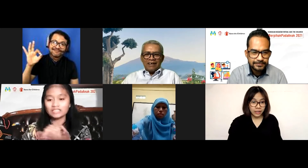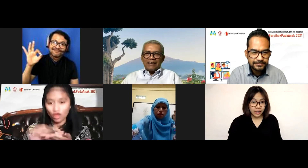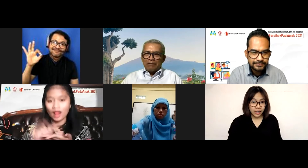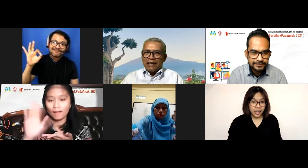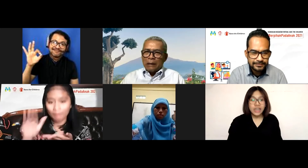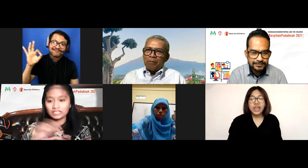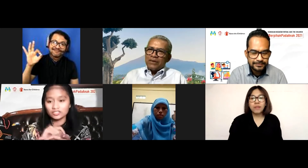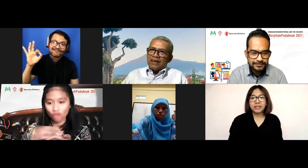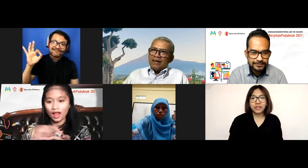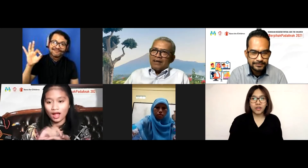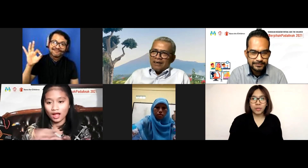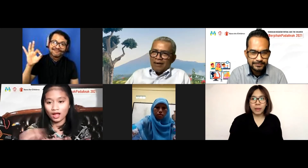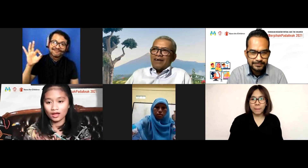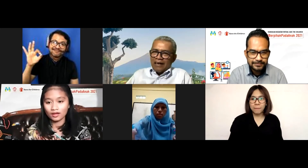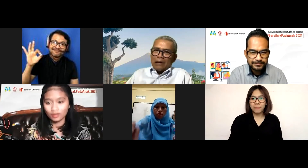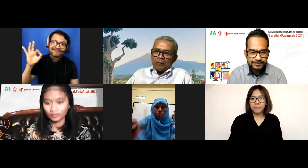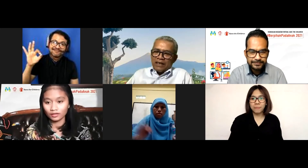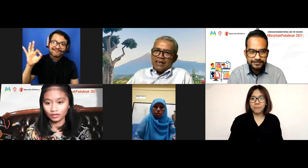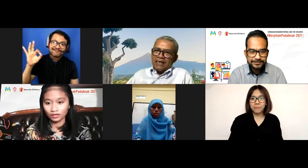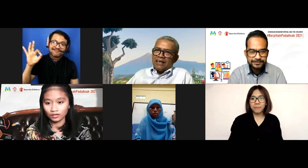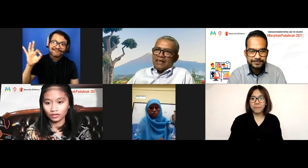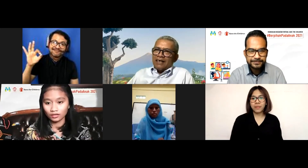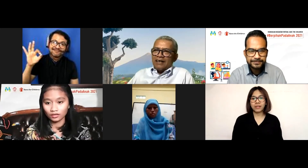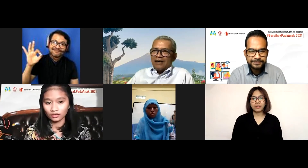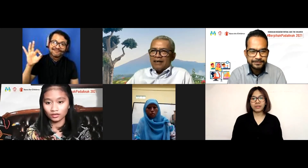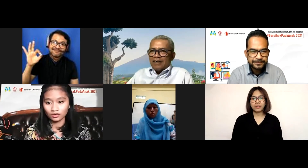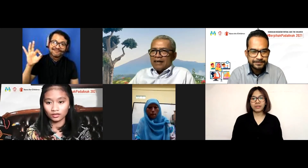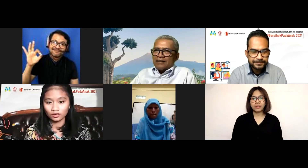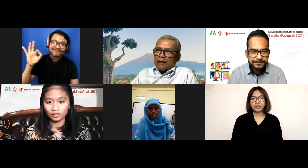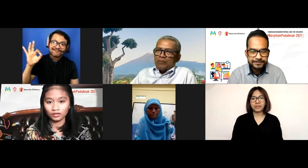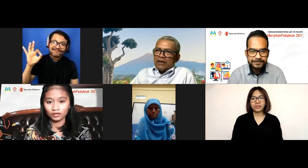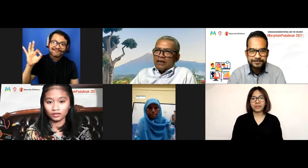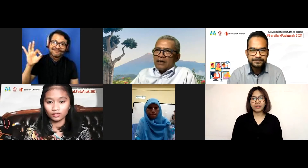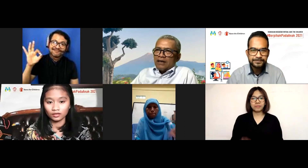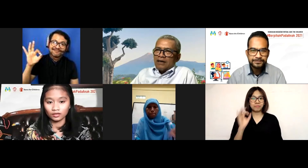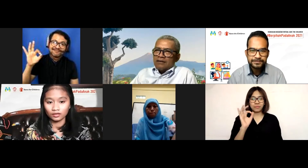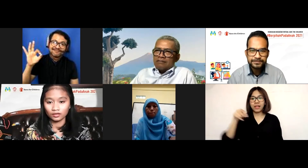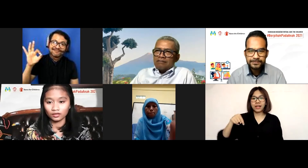Oke. Jadi begini. Ya, masih sekolah Pak. Oh, ya. Jadi adik Tasya